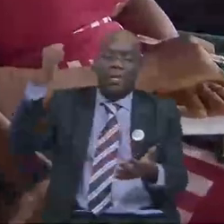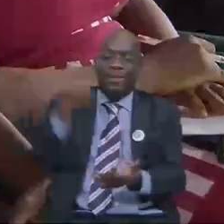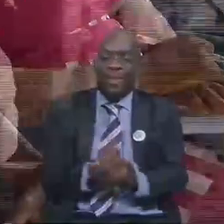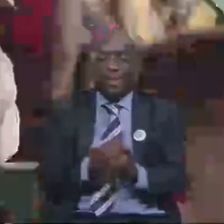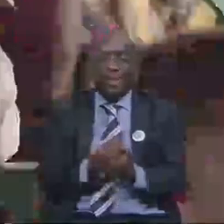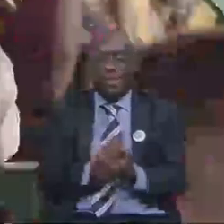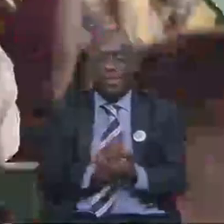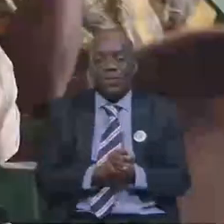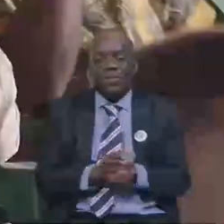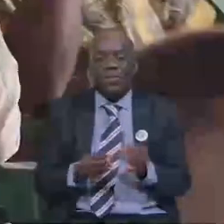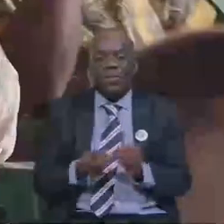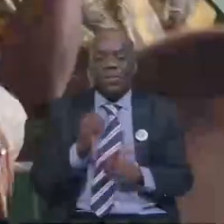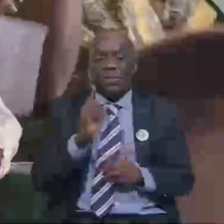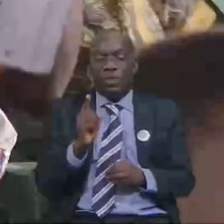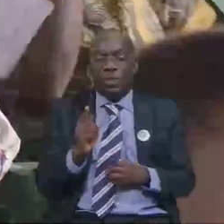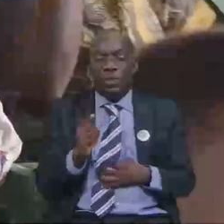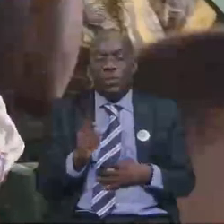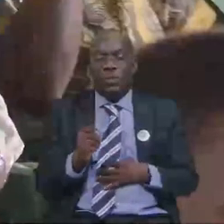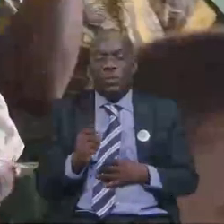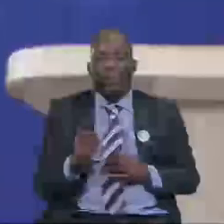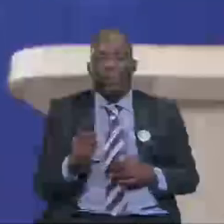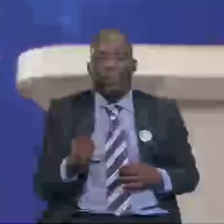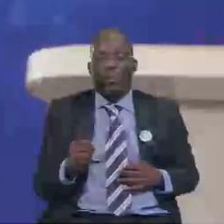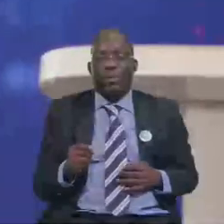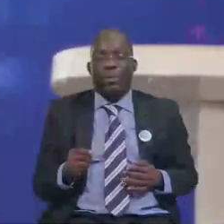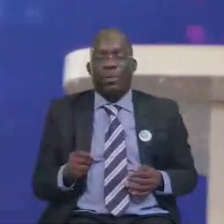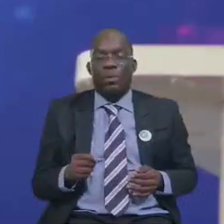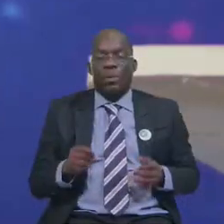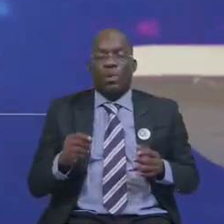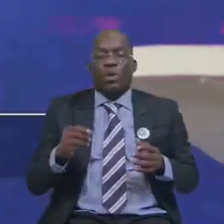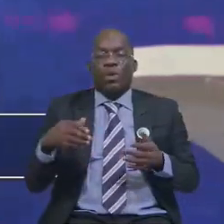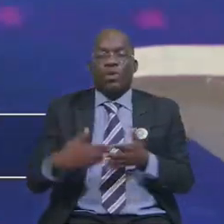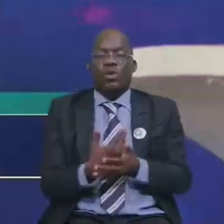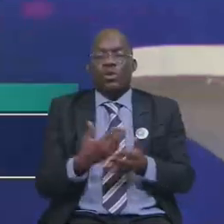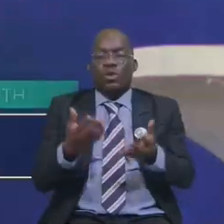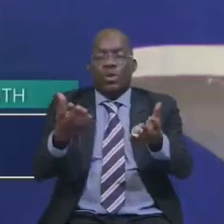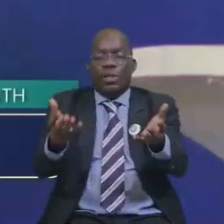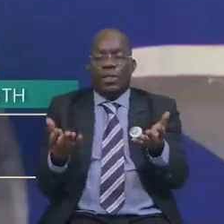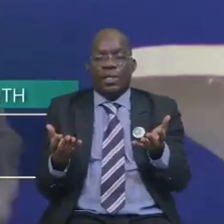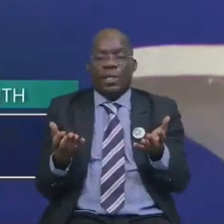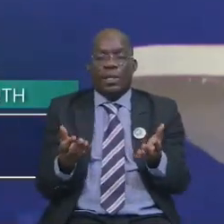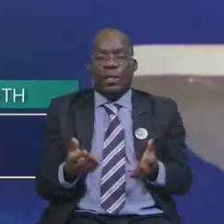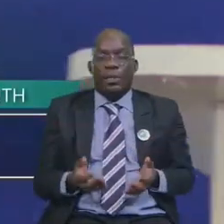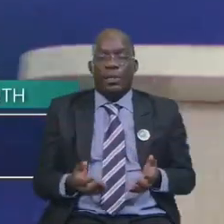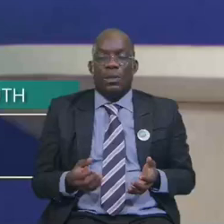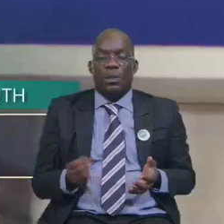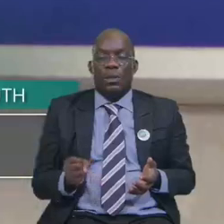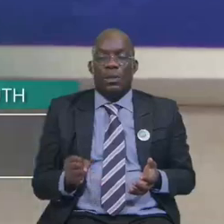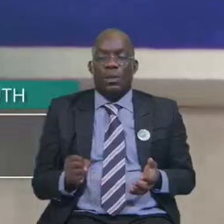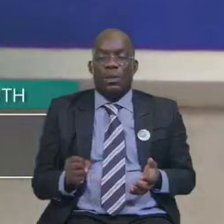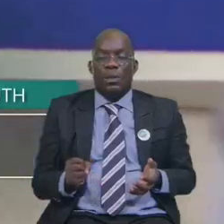premièrement un nouveau désir un nouveau désir ou de nouveaux désirs